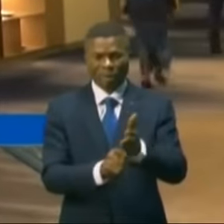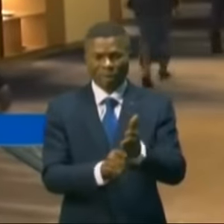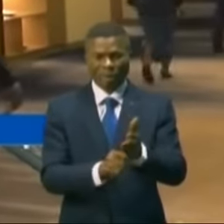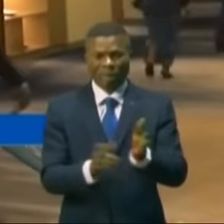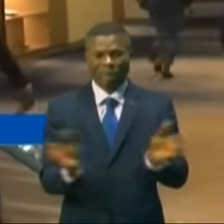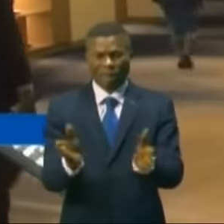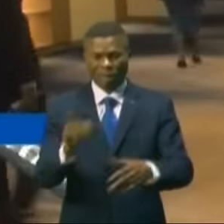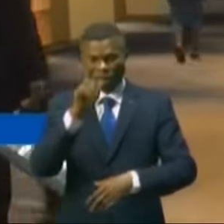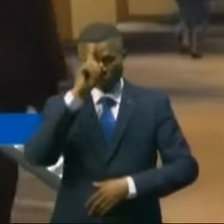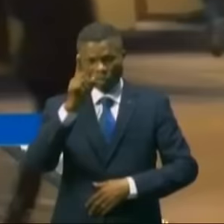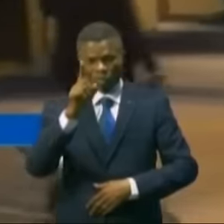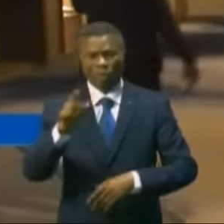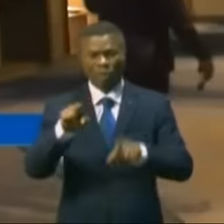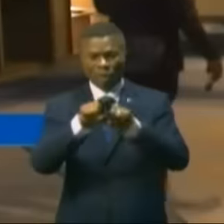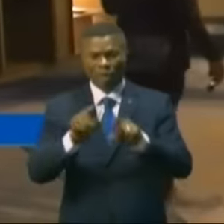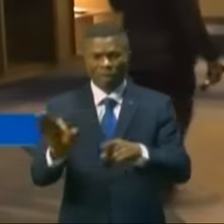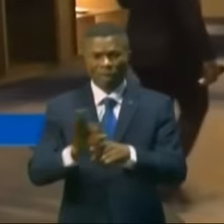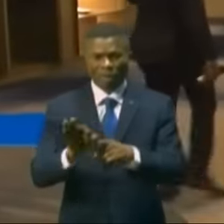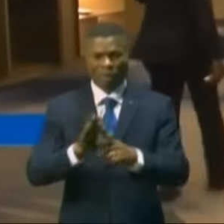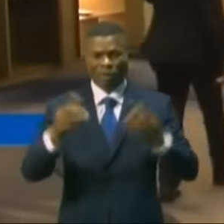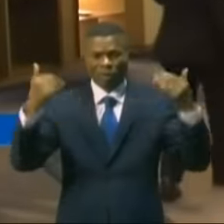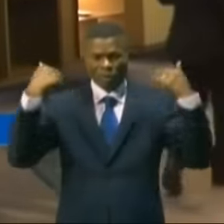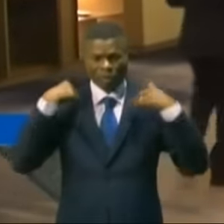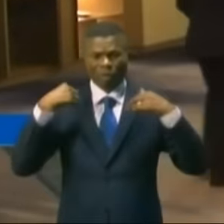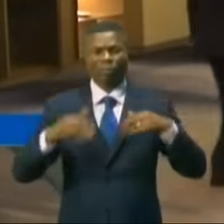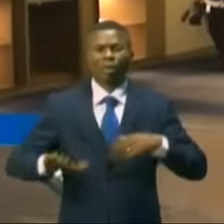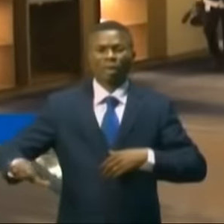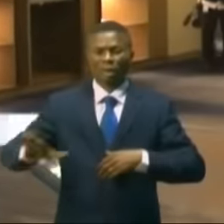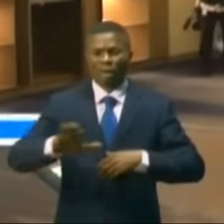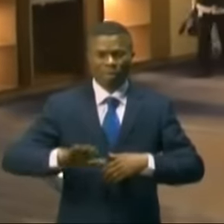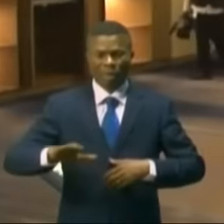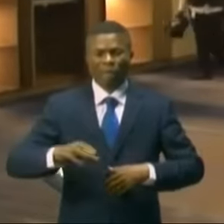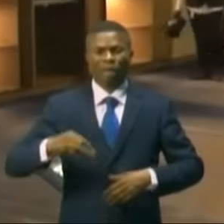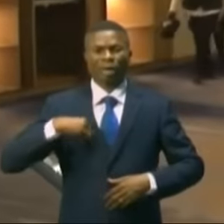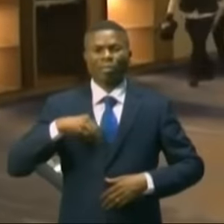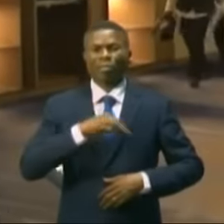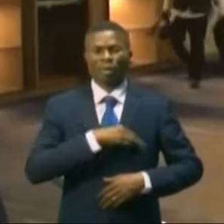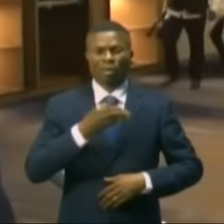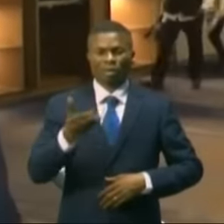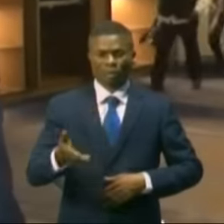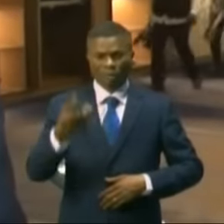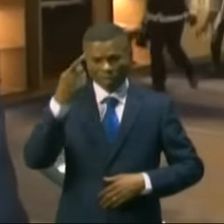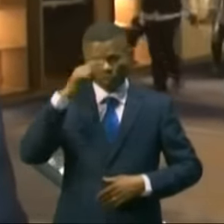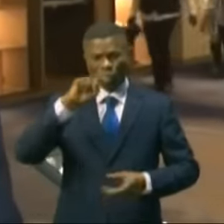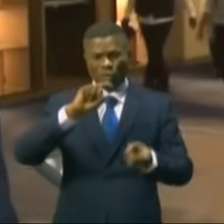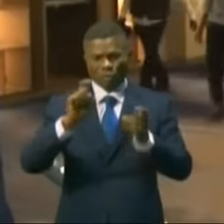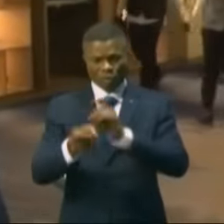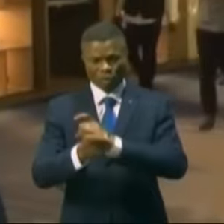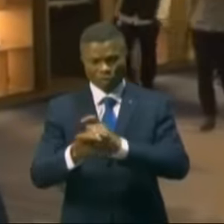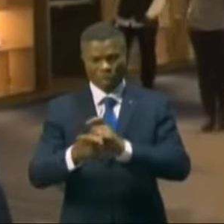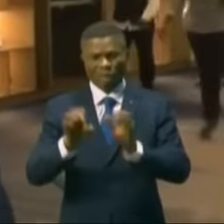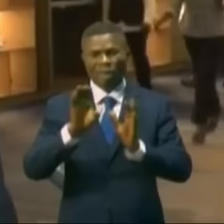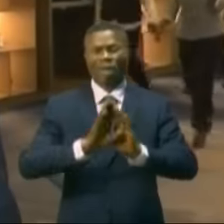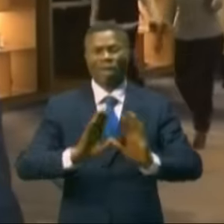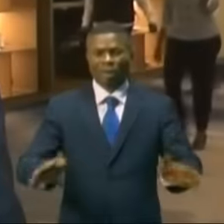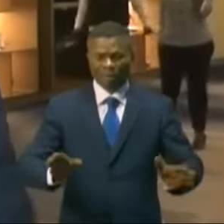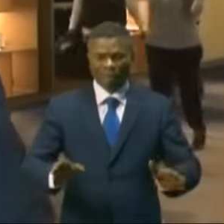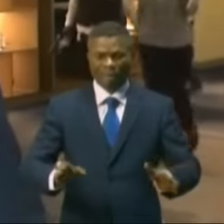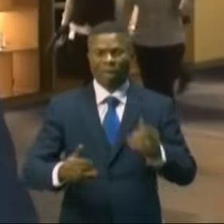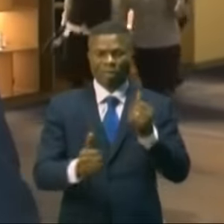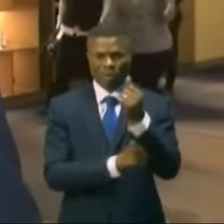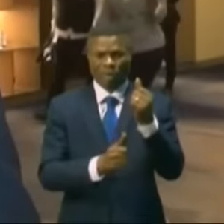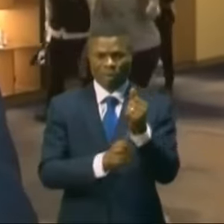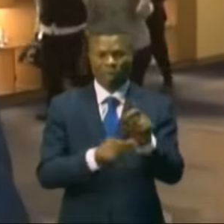des capacités, de la formation des cadres des pays membres pour améliorer les capacités humaines avec